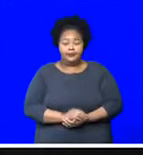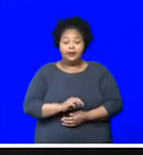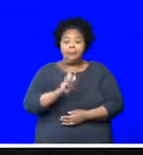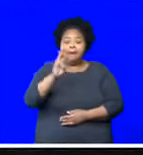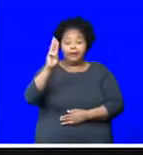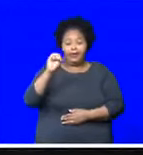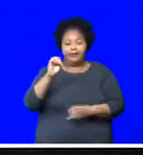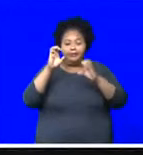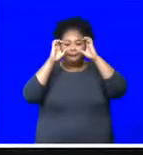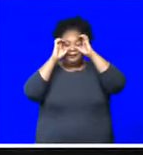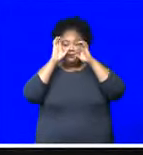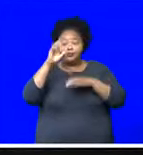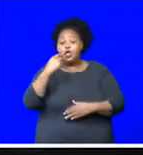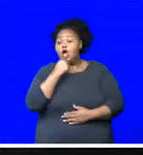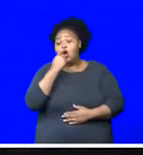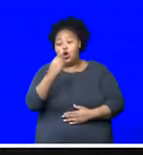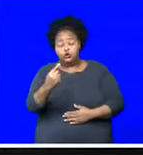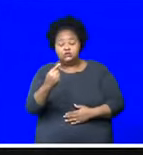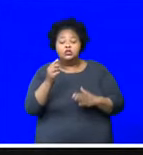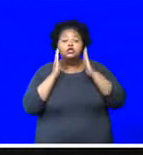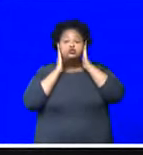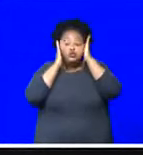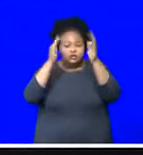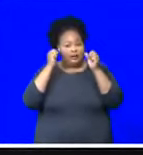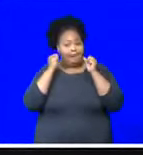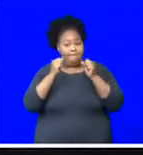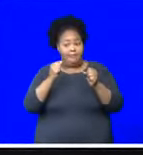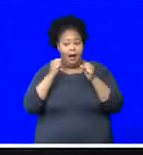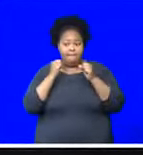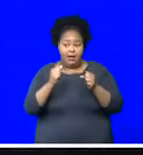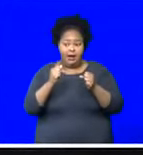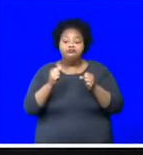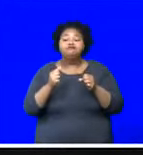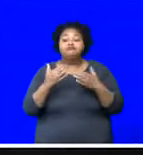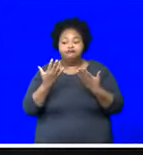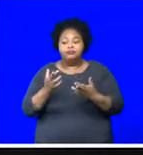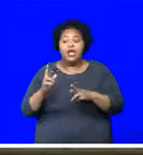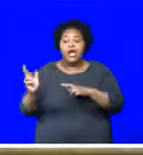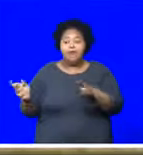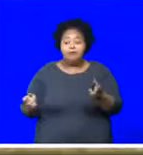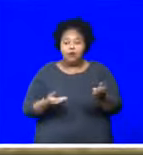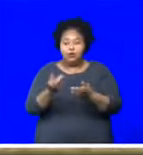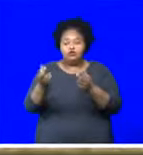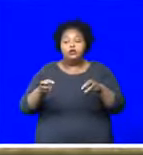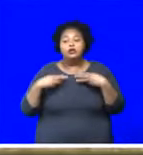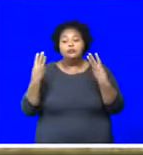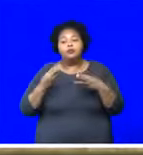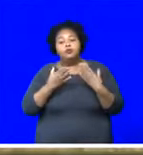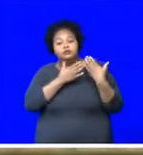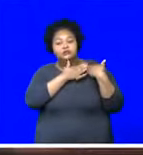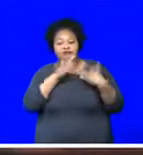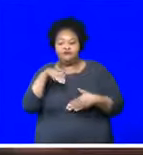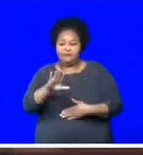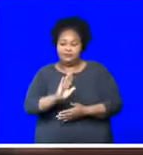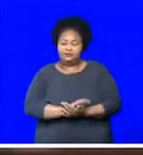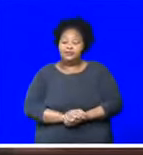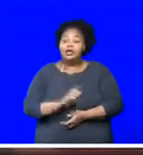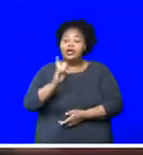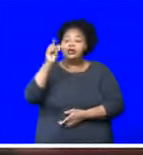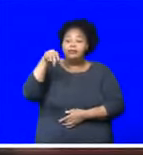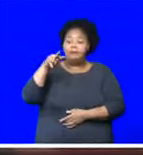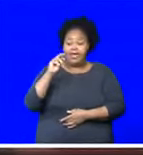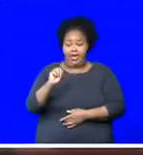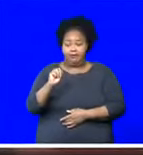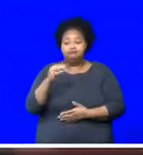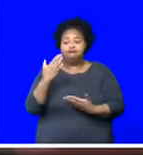Ndunankulu welive Cleopas Lameni uthi live letibophelele ekutheni sive siphephe emigwacweni Liphinland vunankulu Themba Masuku